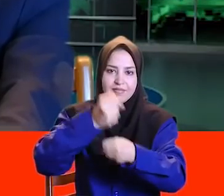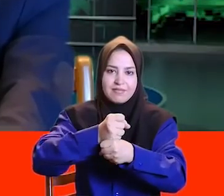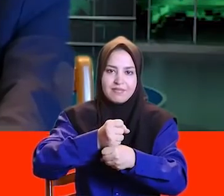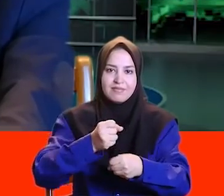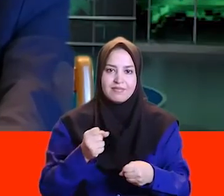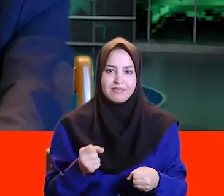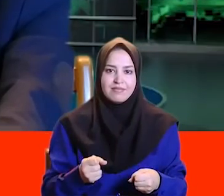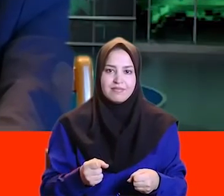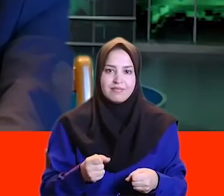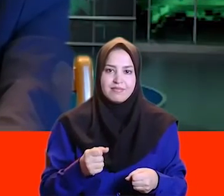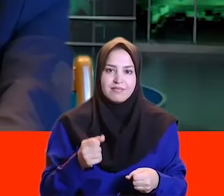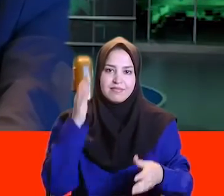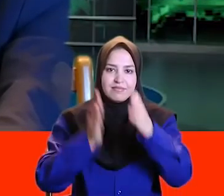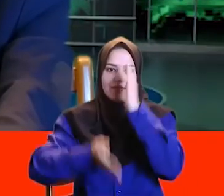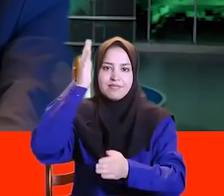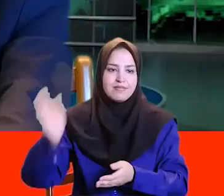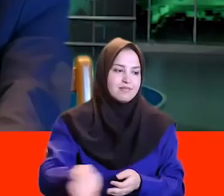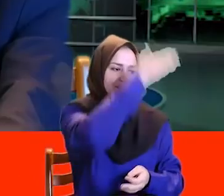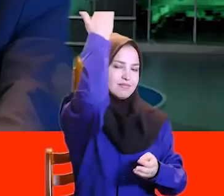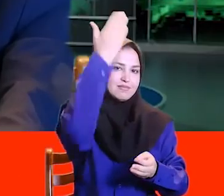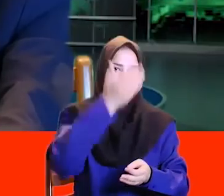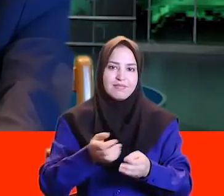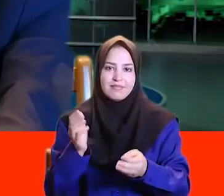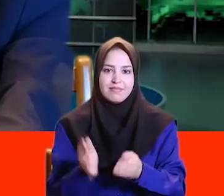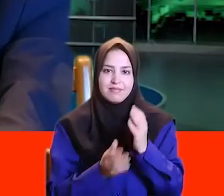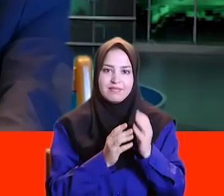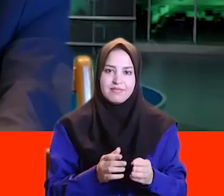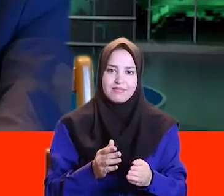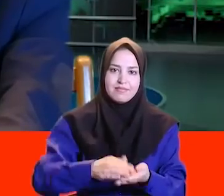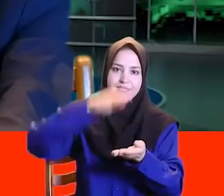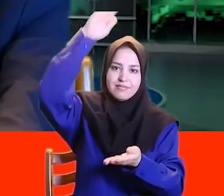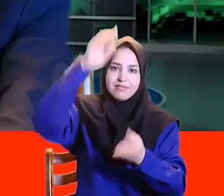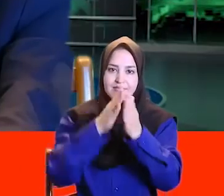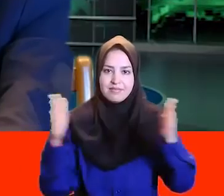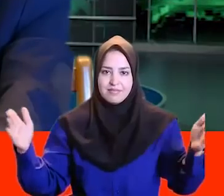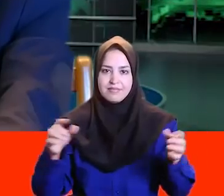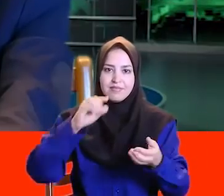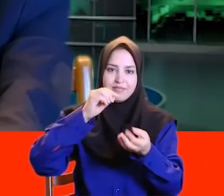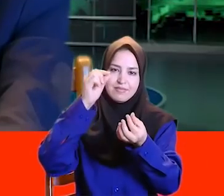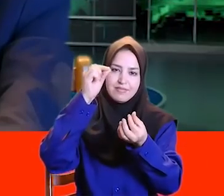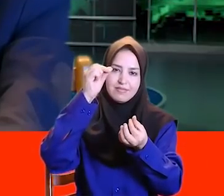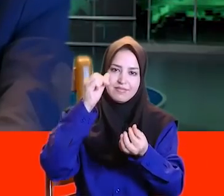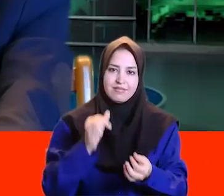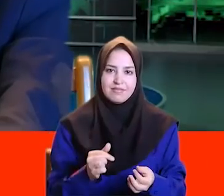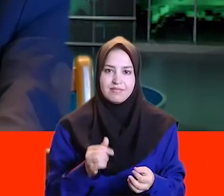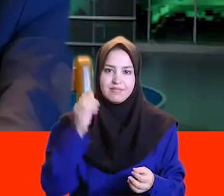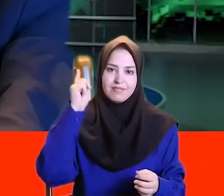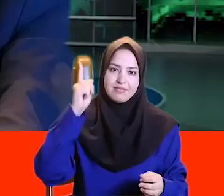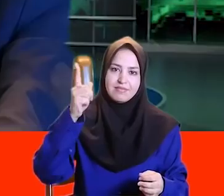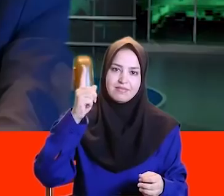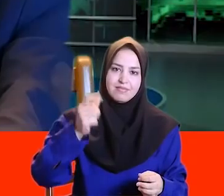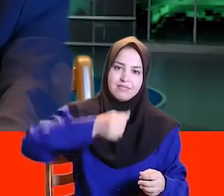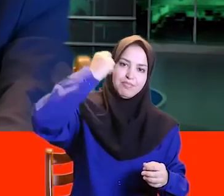یا منکسل الکسب والبازار، یا مزید القیمت ارز و دلار، اول سال